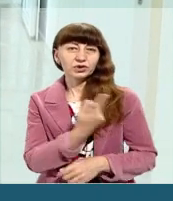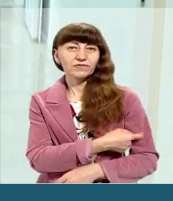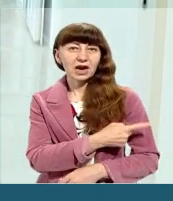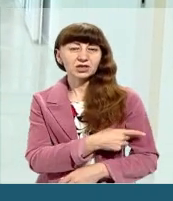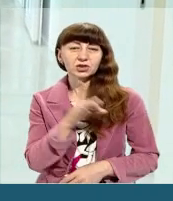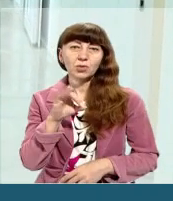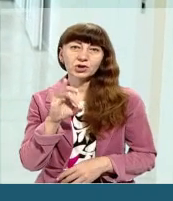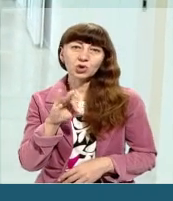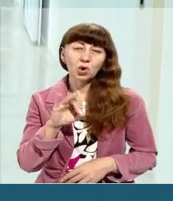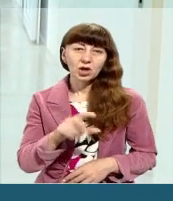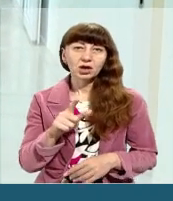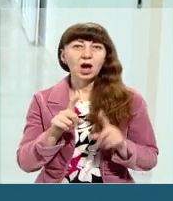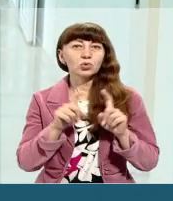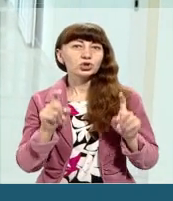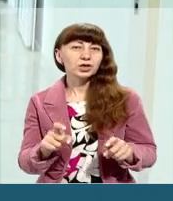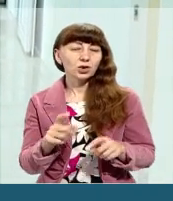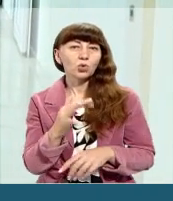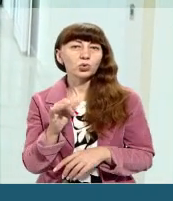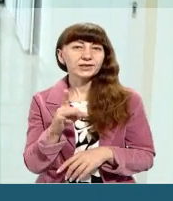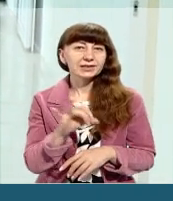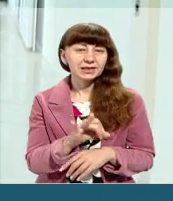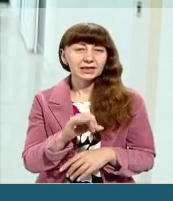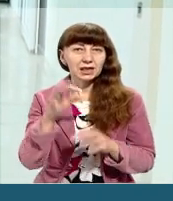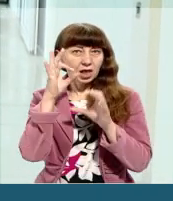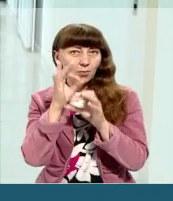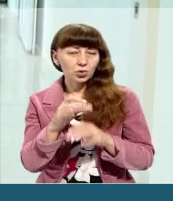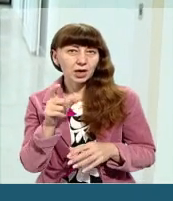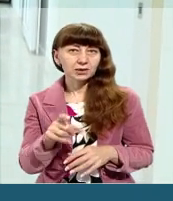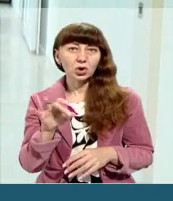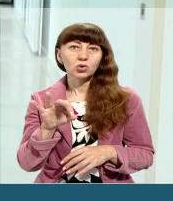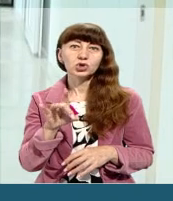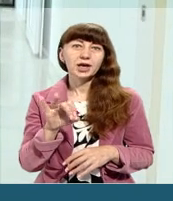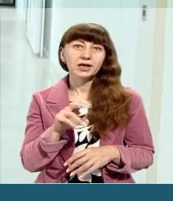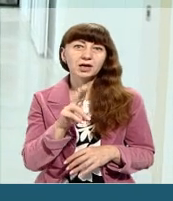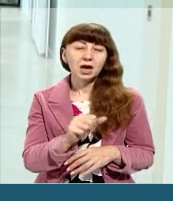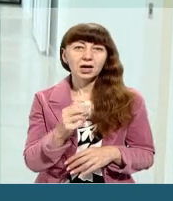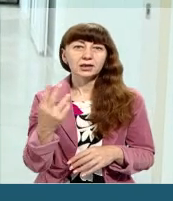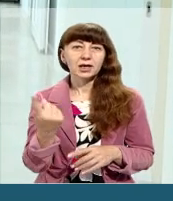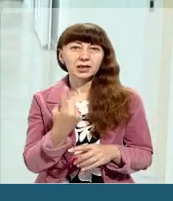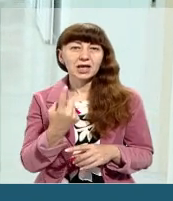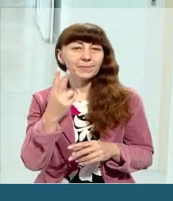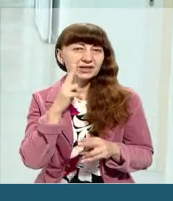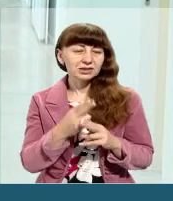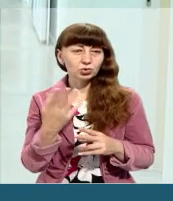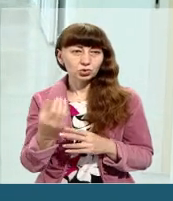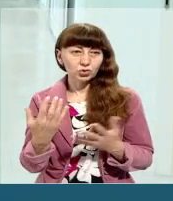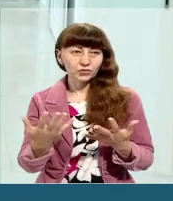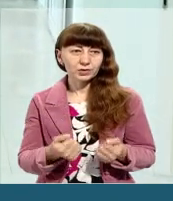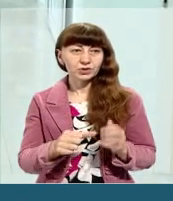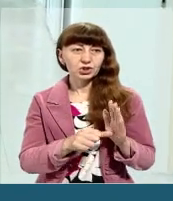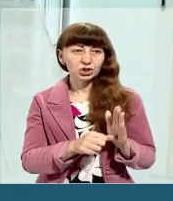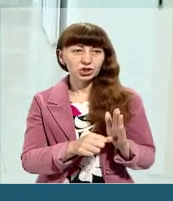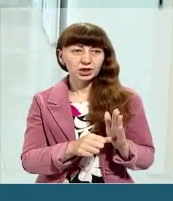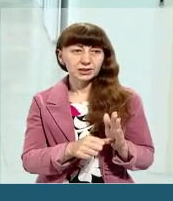врач-стоматолог, врач-акушер-гинеколог, врач УЗИ, лаборант, акушерка, еще одну медсестру будем принимать и 6